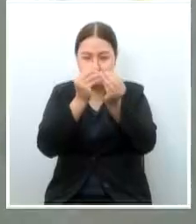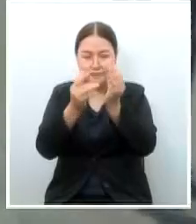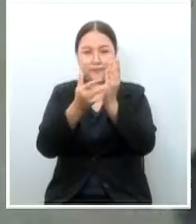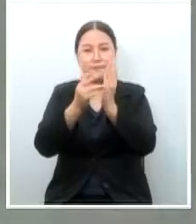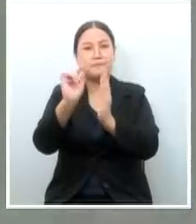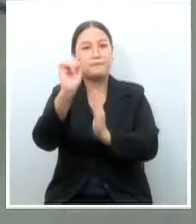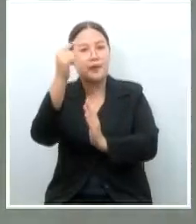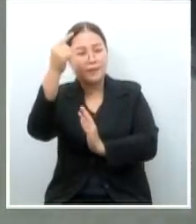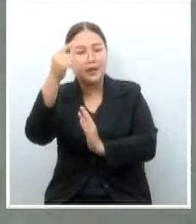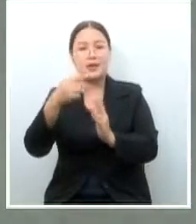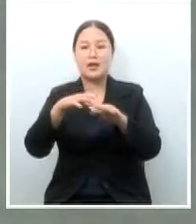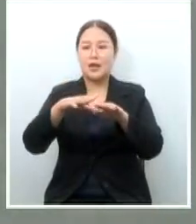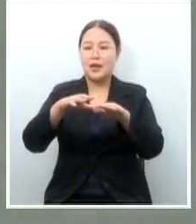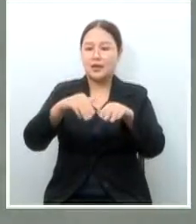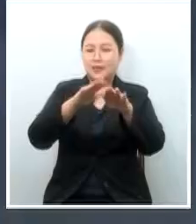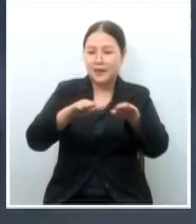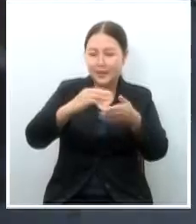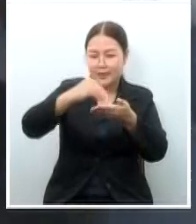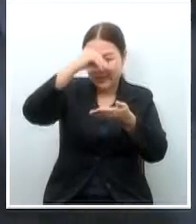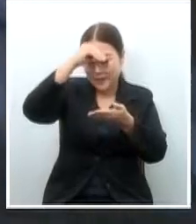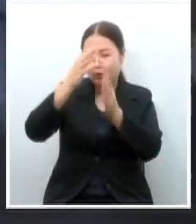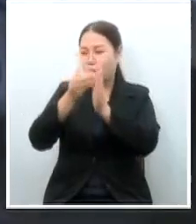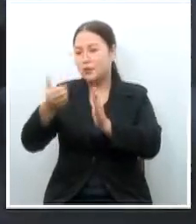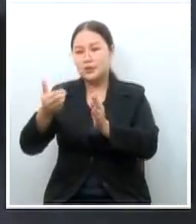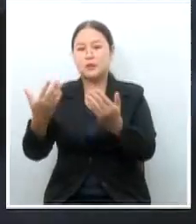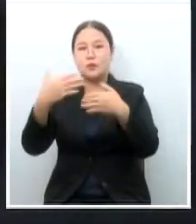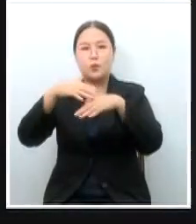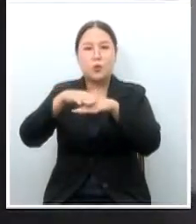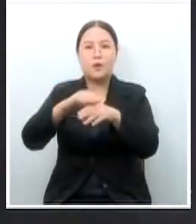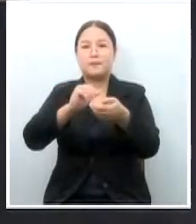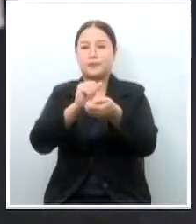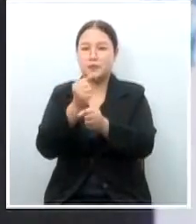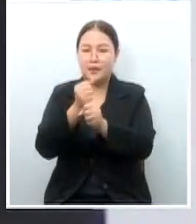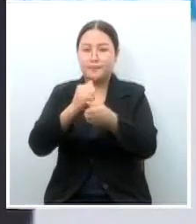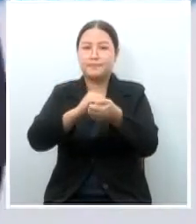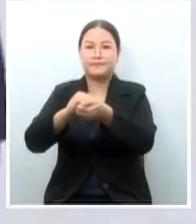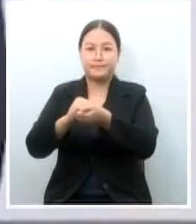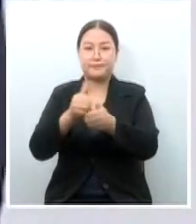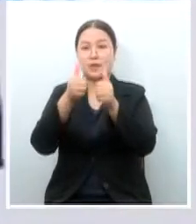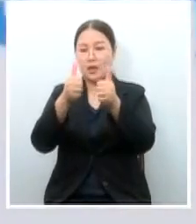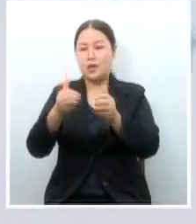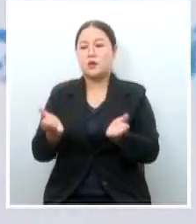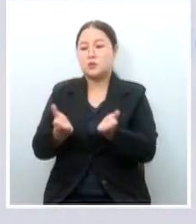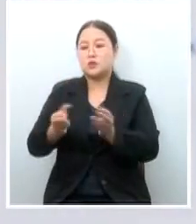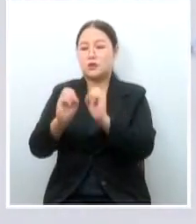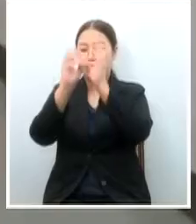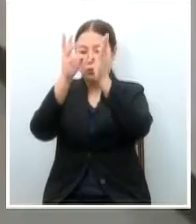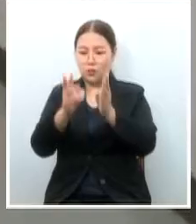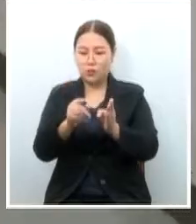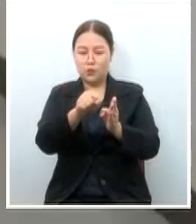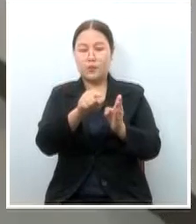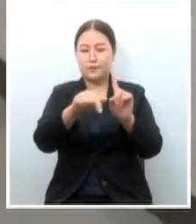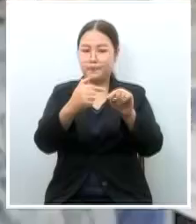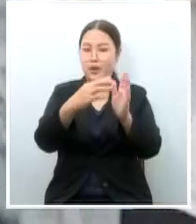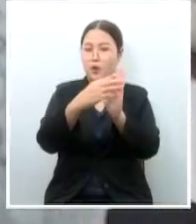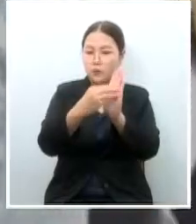ทำงานร่วมกับผู้อื่นและเรียนรู้ด้วยการลงมือปฏิบัติส่งเสริมสนับสนุนให้ครูพัฒนาตนเองให้มีความเชี่ยว